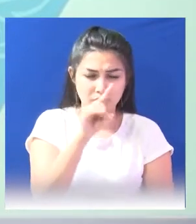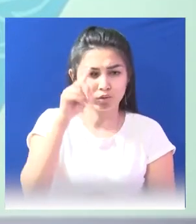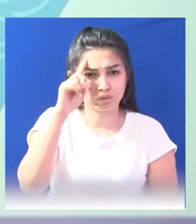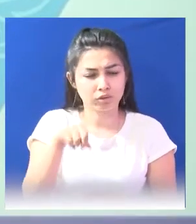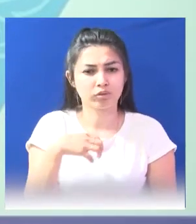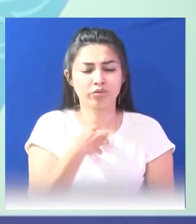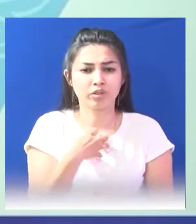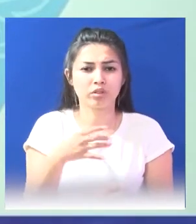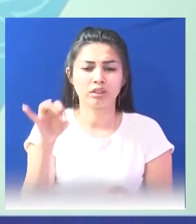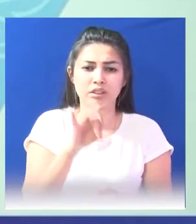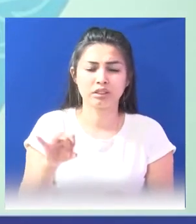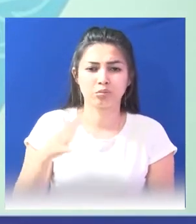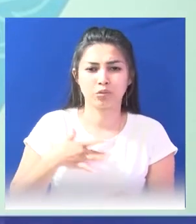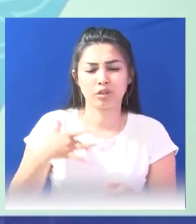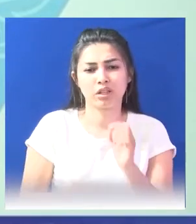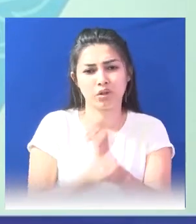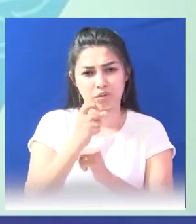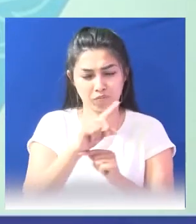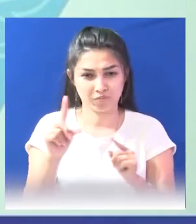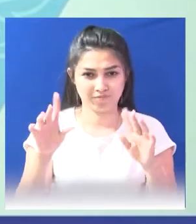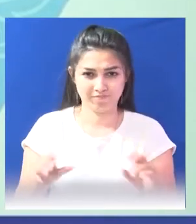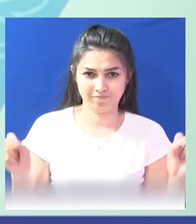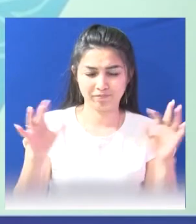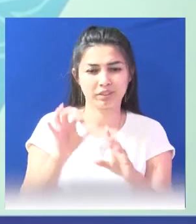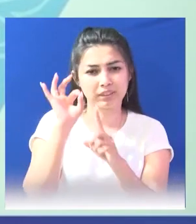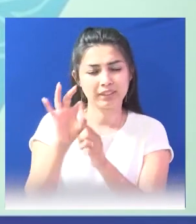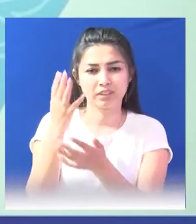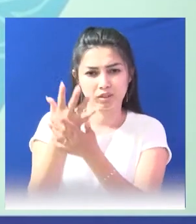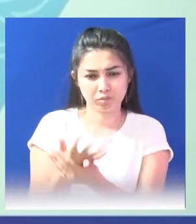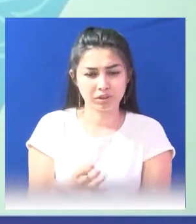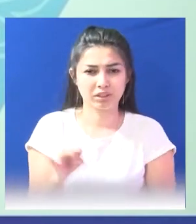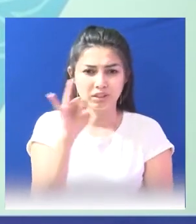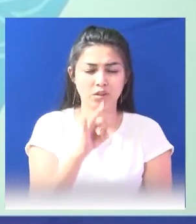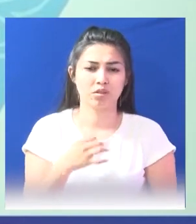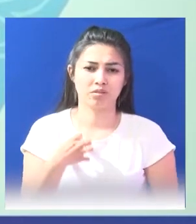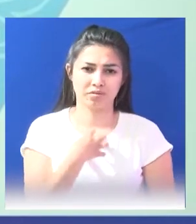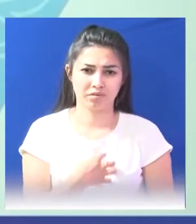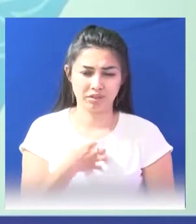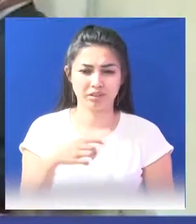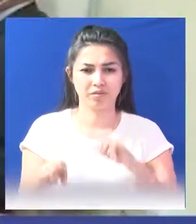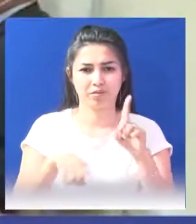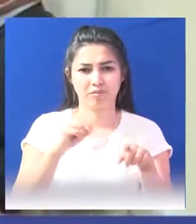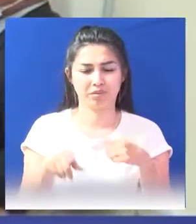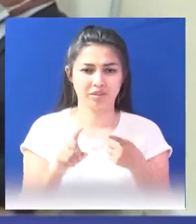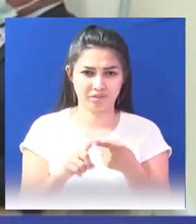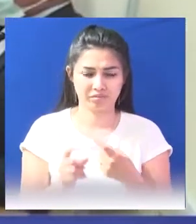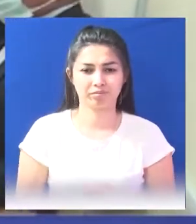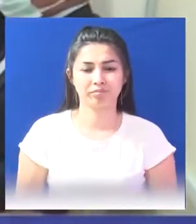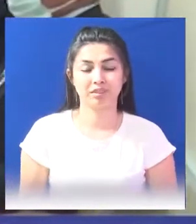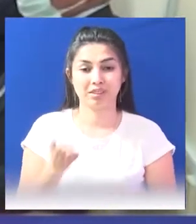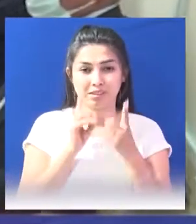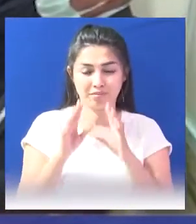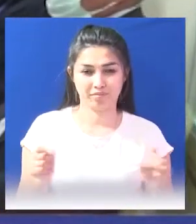о значимости Тараза в истории. Конференция была организована с целью показать историческую важность этого вопроса. В ходе конференции